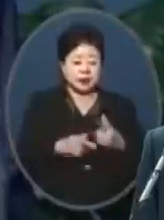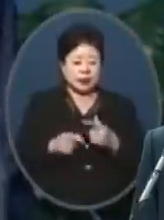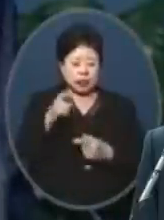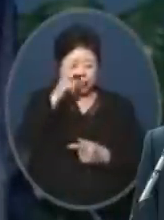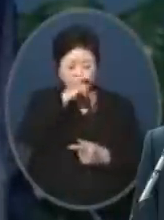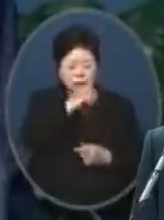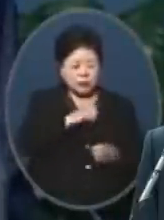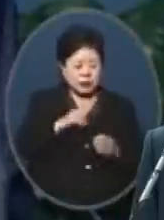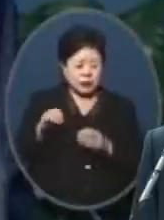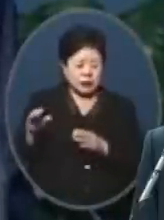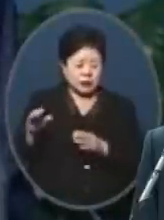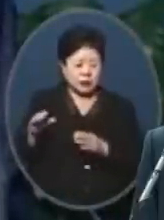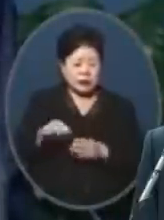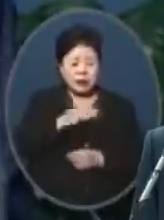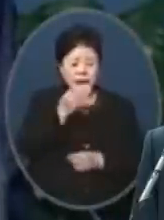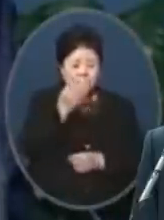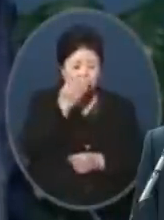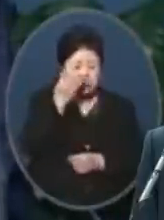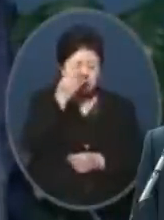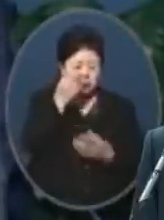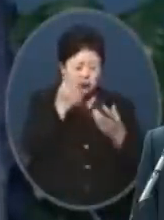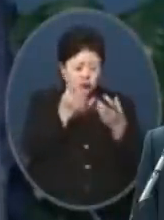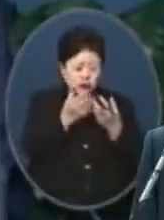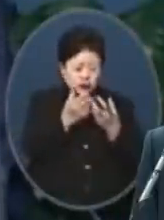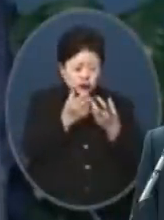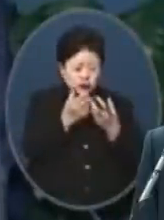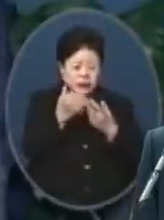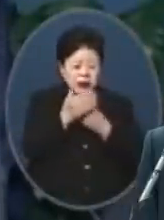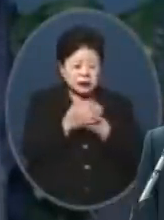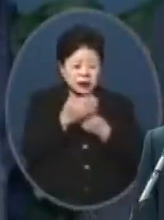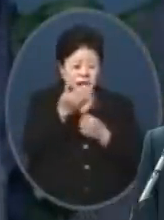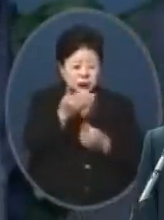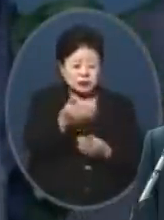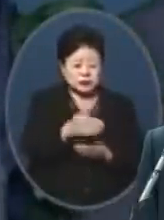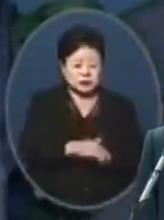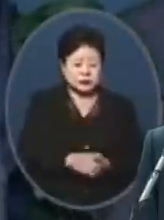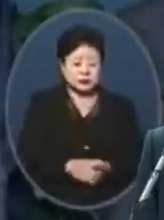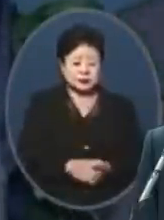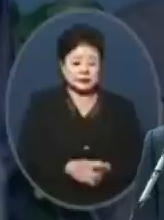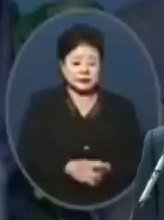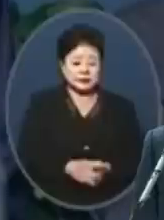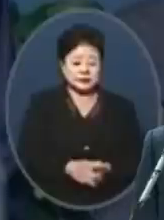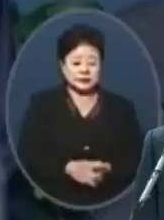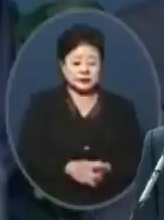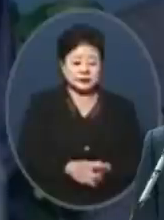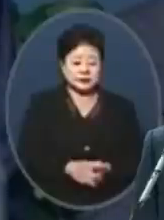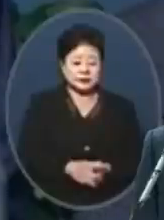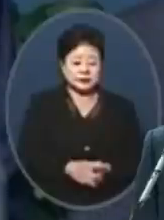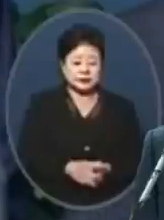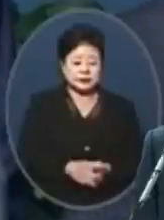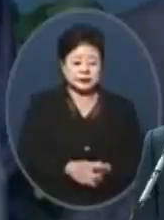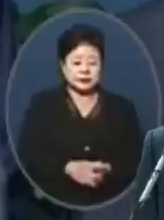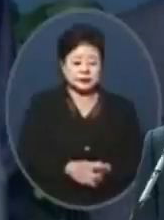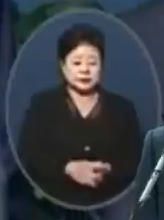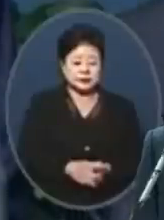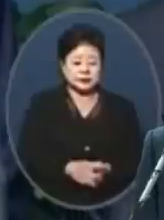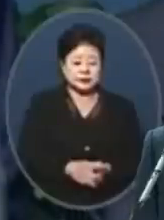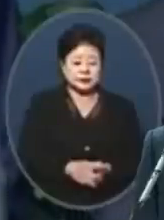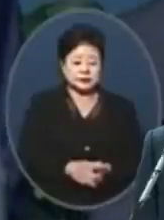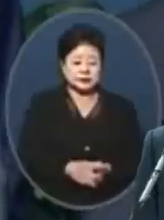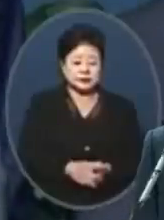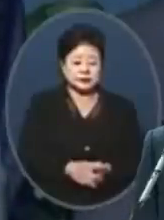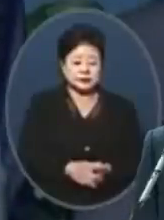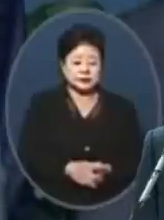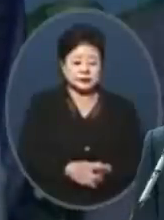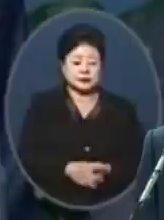더러움을 제하고 거룩하고 성령 충만한 은혜를 주었습니다. And he raised the filthiness and gave you